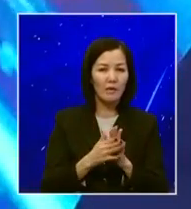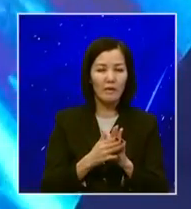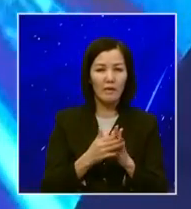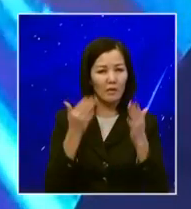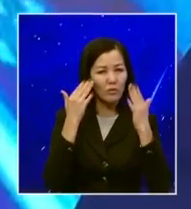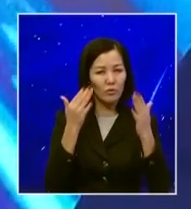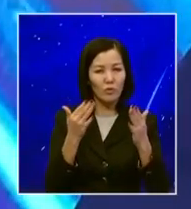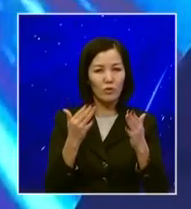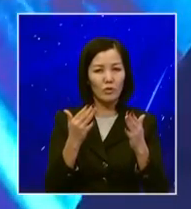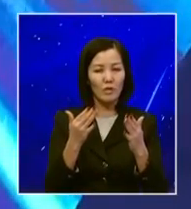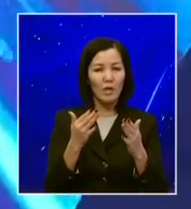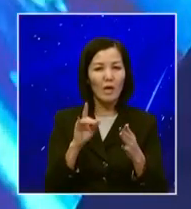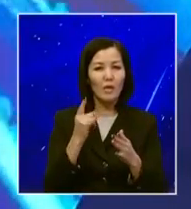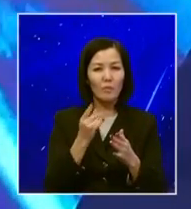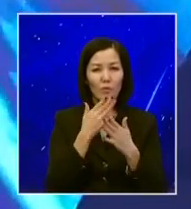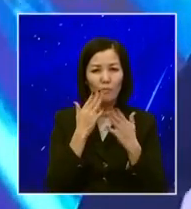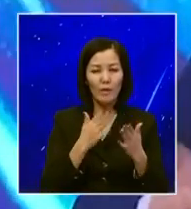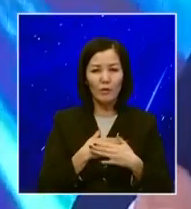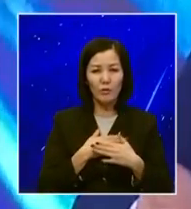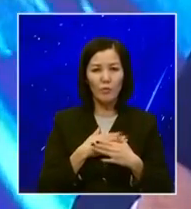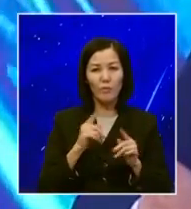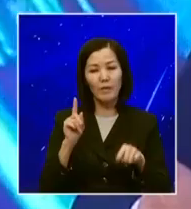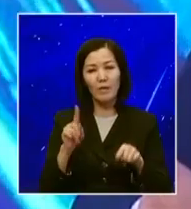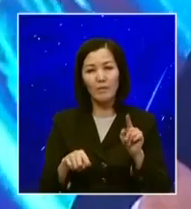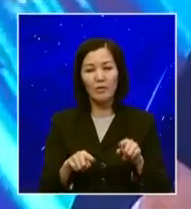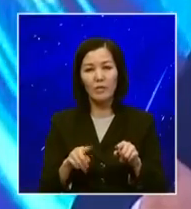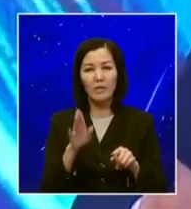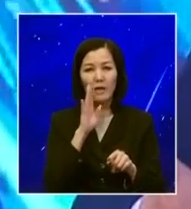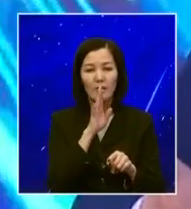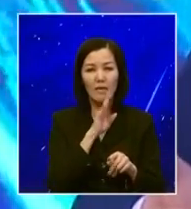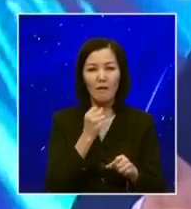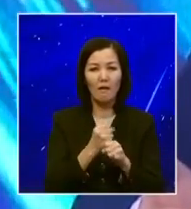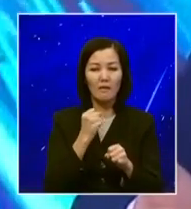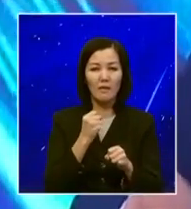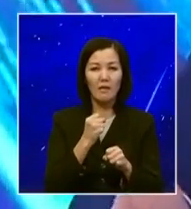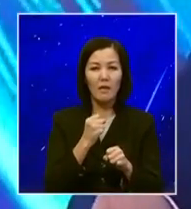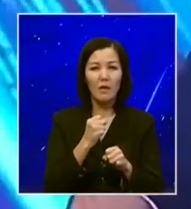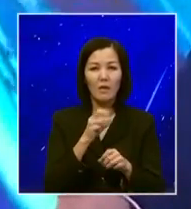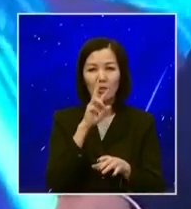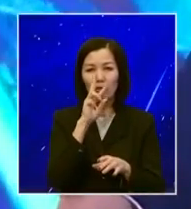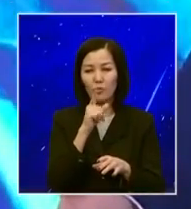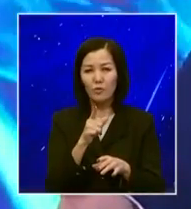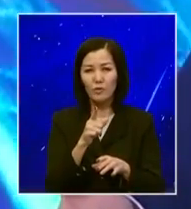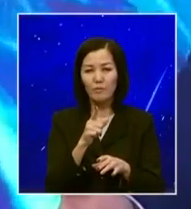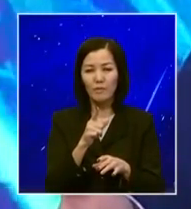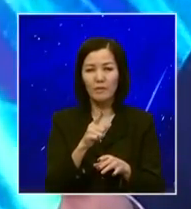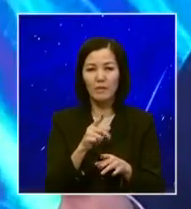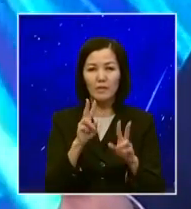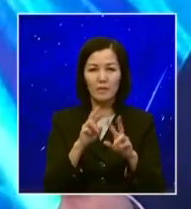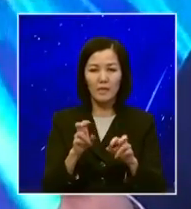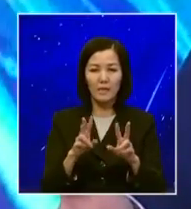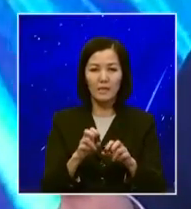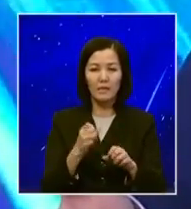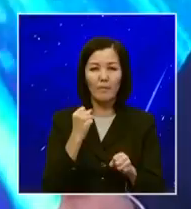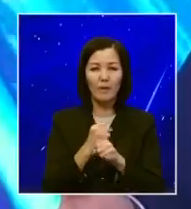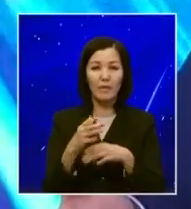қонбайды. Біреулер бала сүюді армандап жүрсе, кей жерде өкінішке орай осындай сұмдық жағдайлар болады. Олардың қаншалықты шындыққа сай келетінін анықтаймыз. Заң аясында